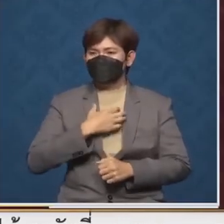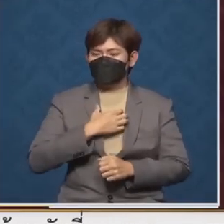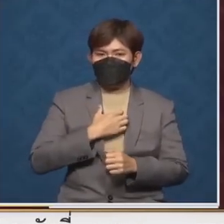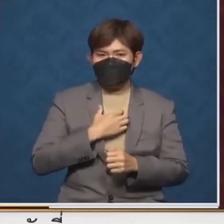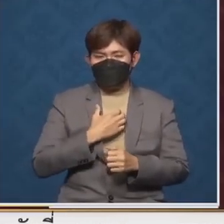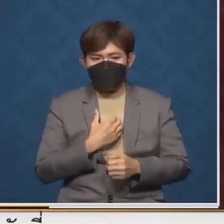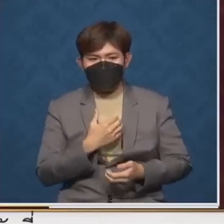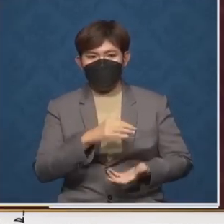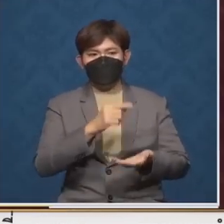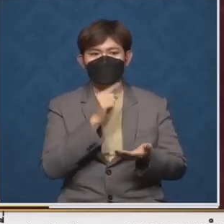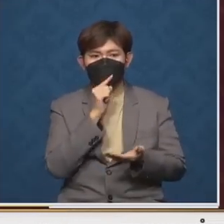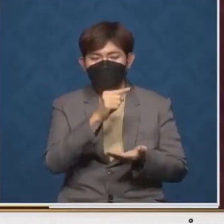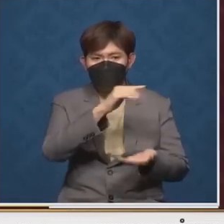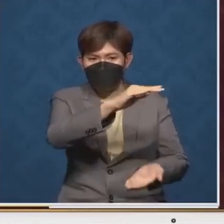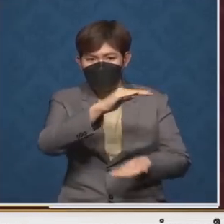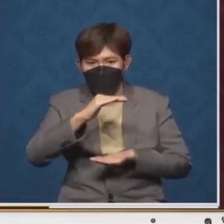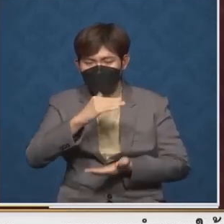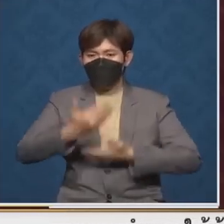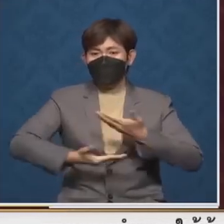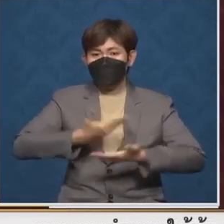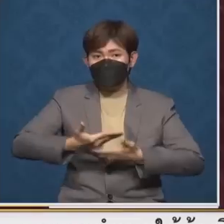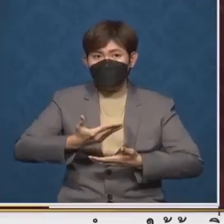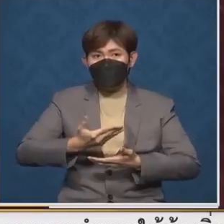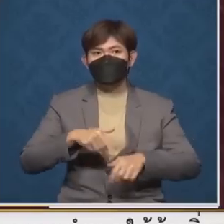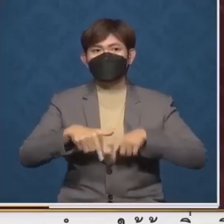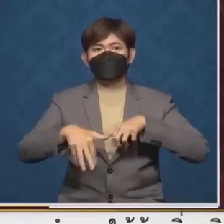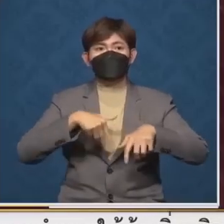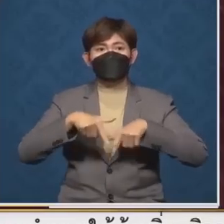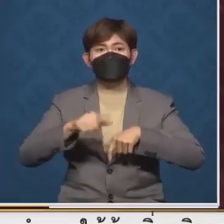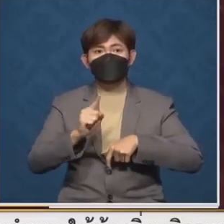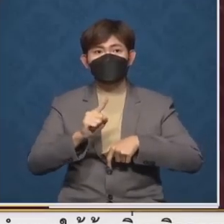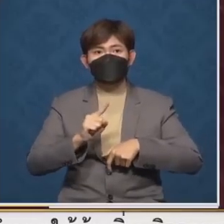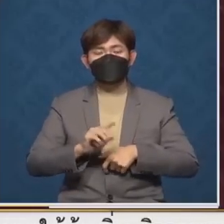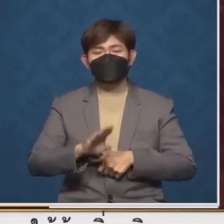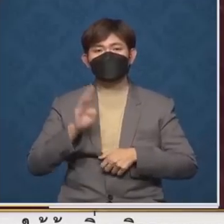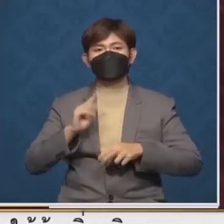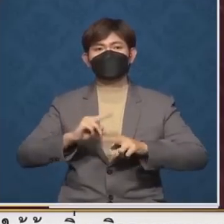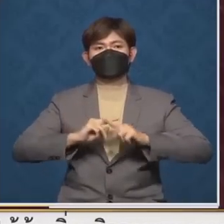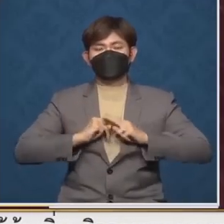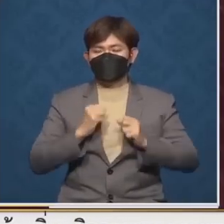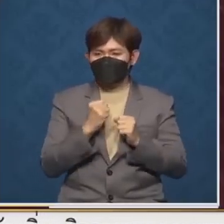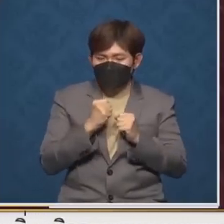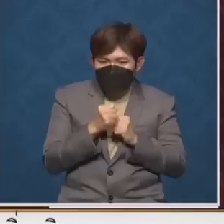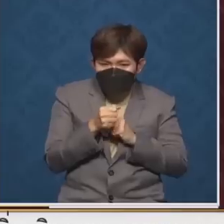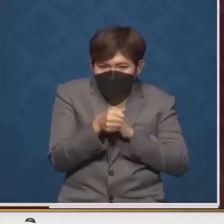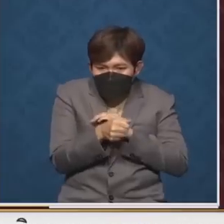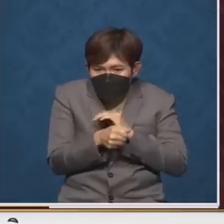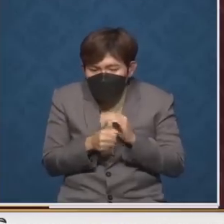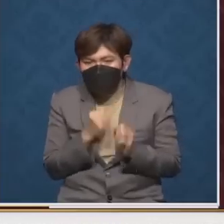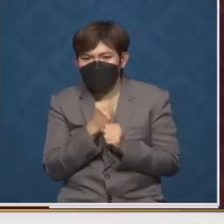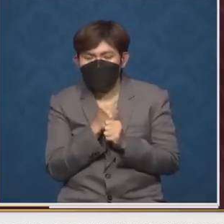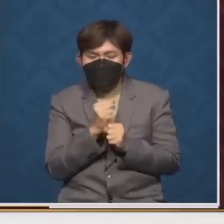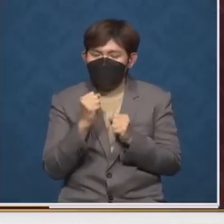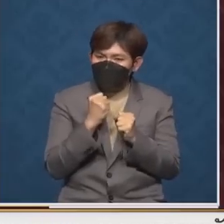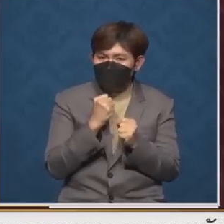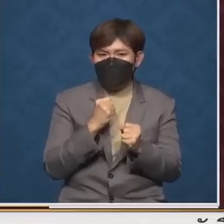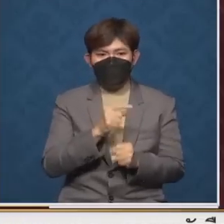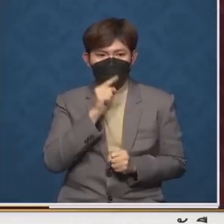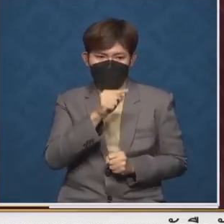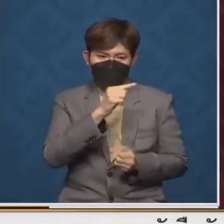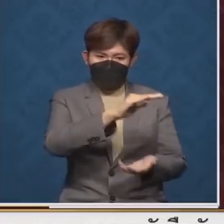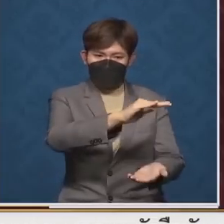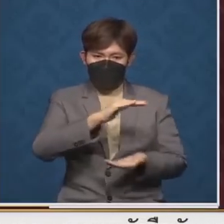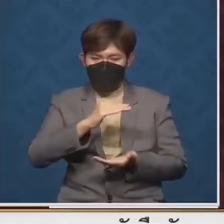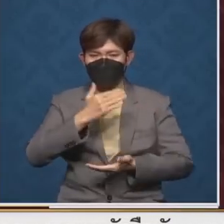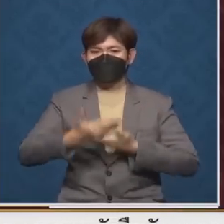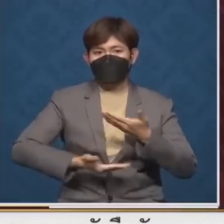นนำเข้า ตรงตรงนะ ชาวบ้านเอกชนเข้าหาทางลอดตายนะเขานำเข้ากนมาเอง ตอนนั้